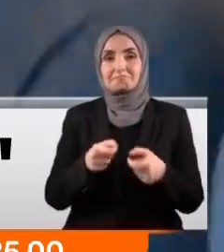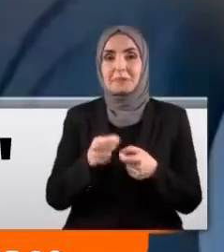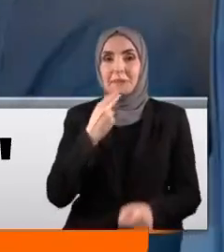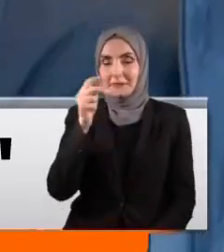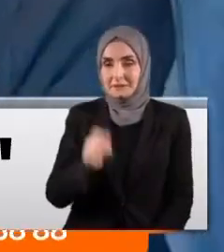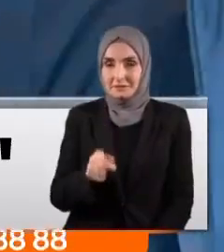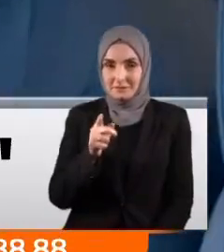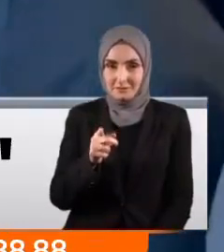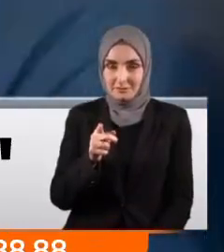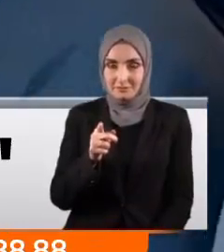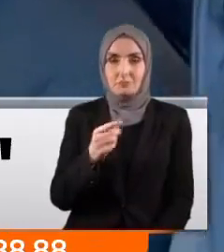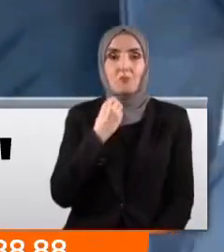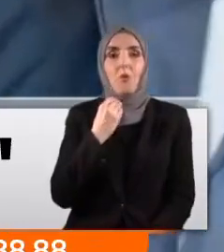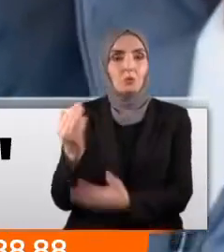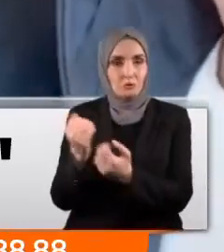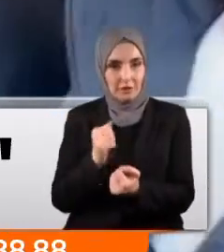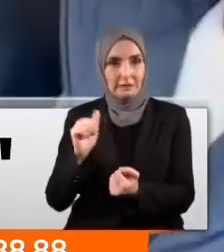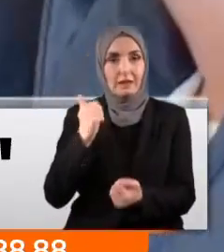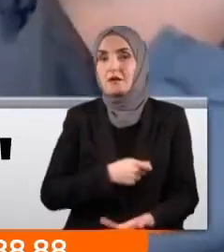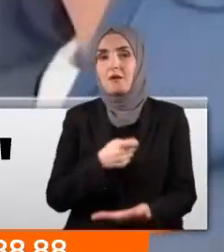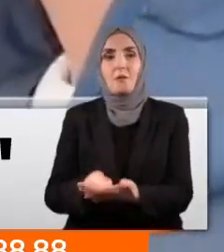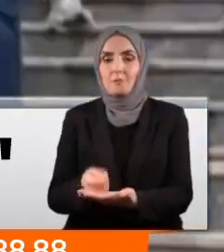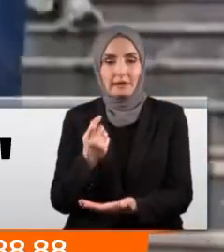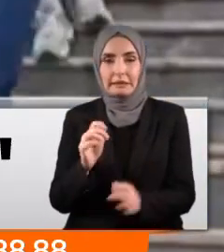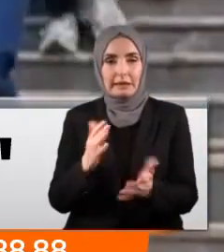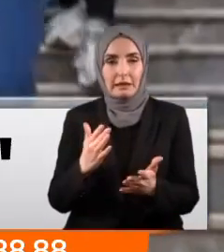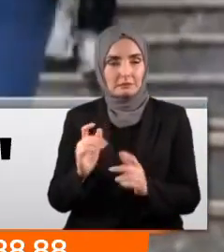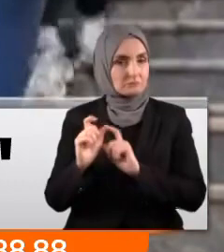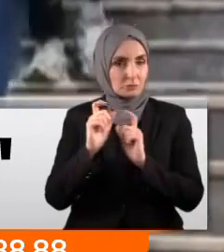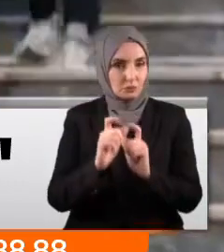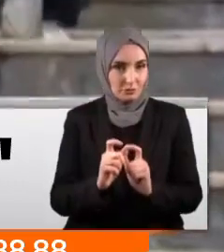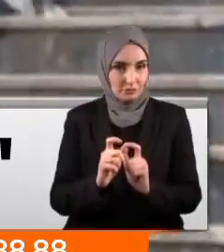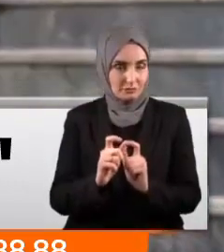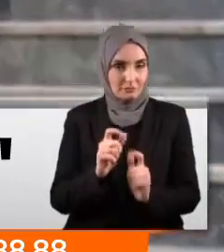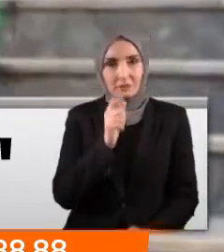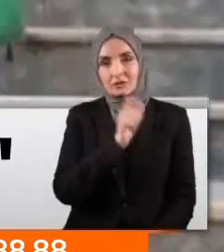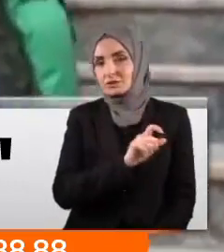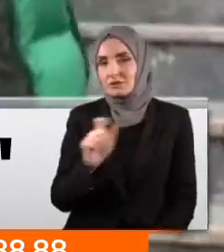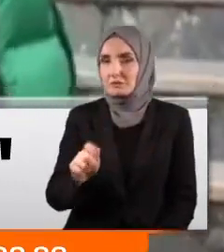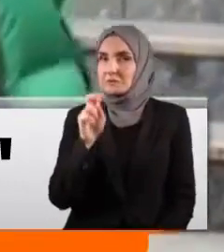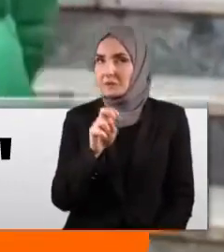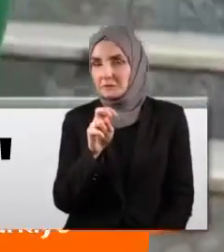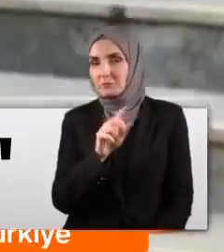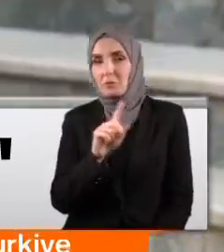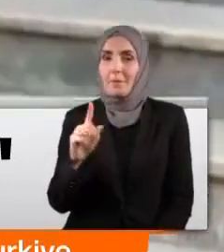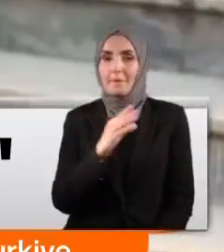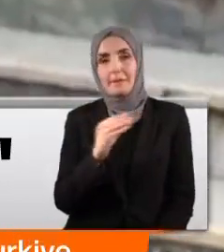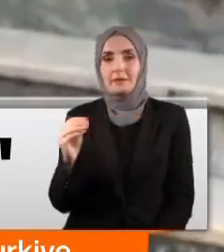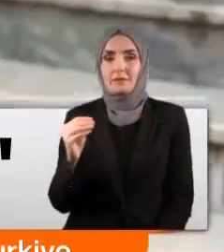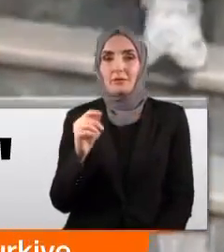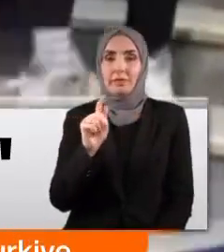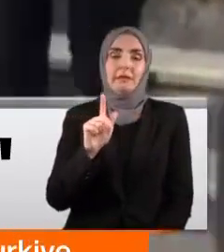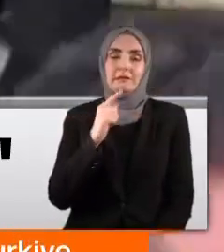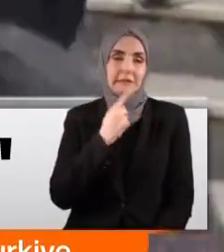dedi Par miktarı da soruldu T Bu soruya da 8 ila 10 milyon lir diyerek cevap